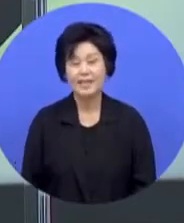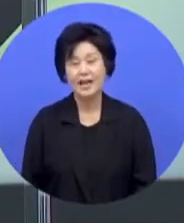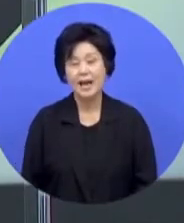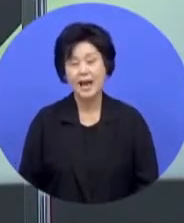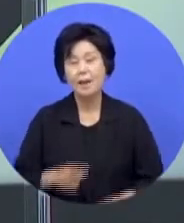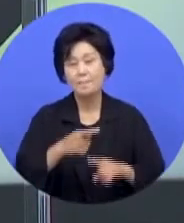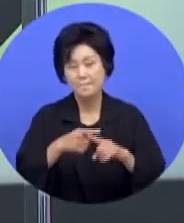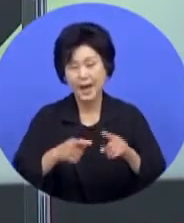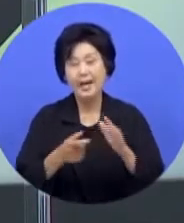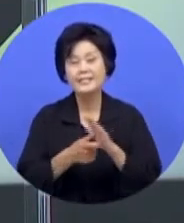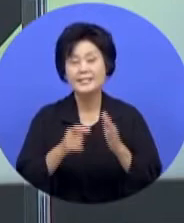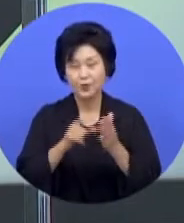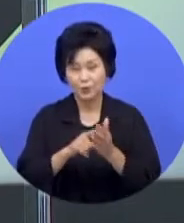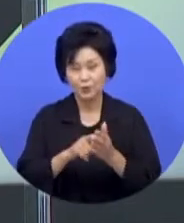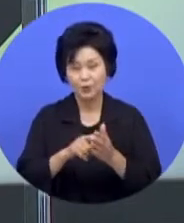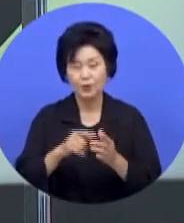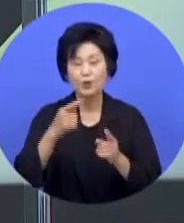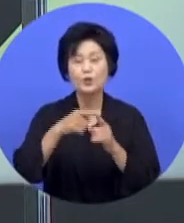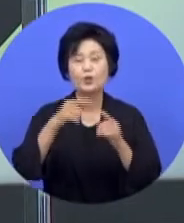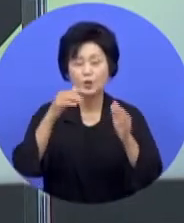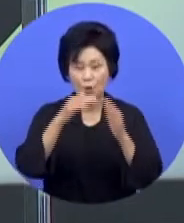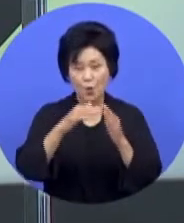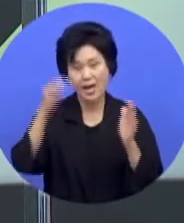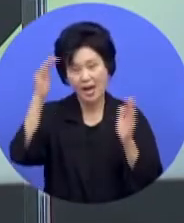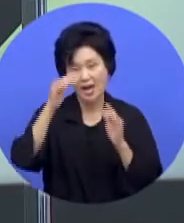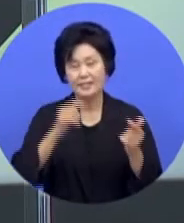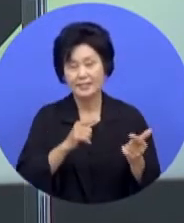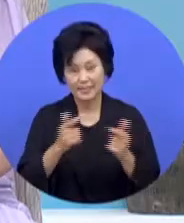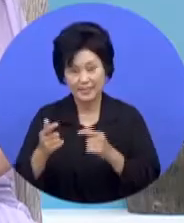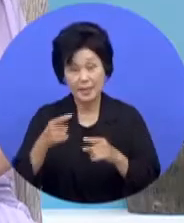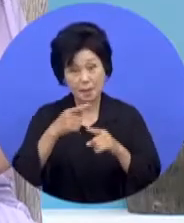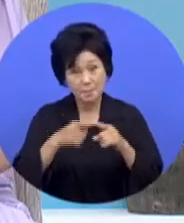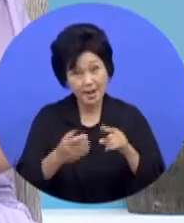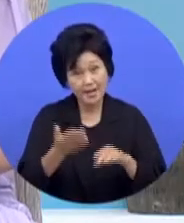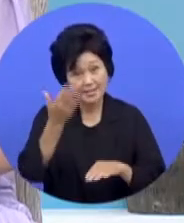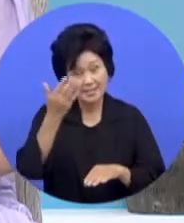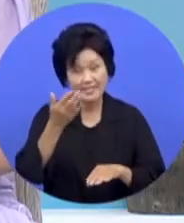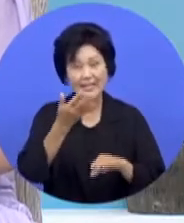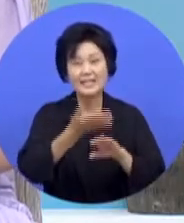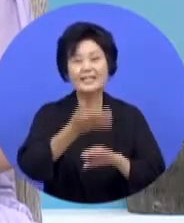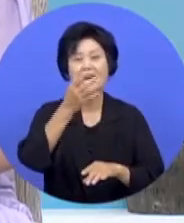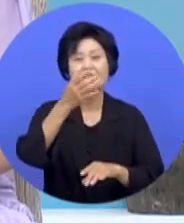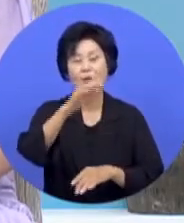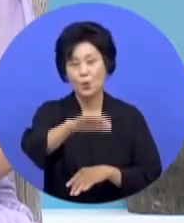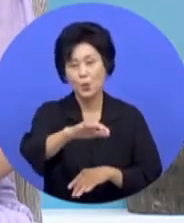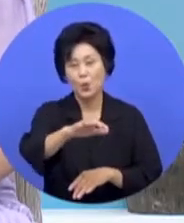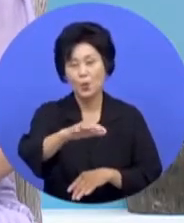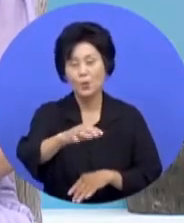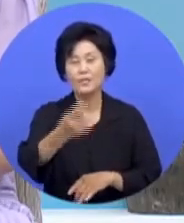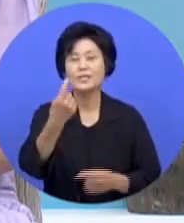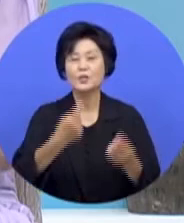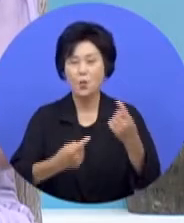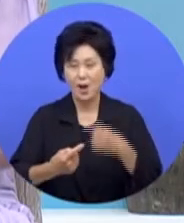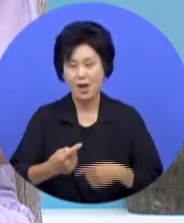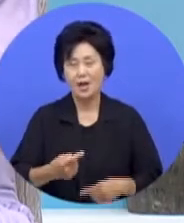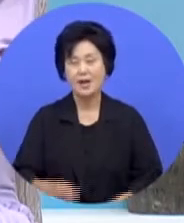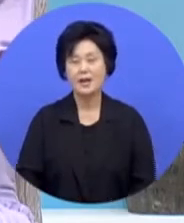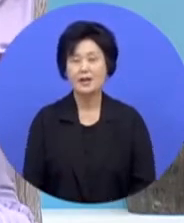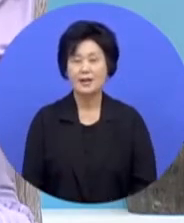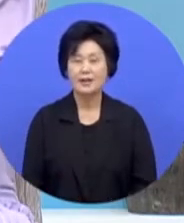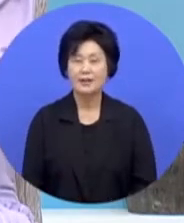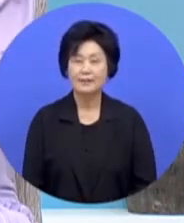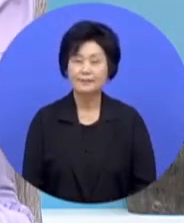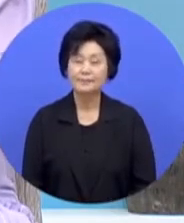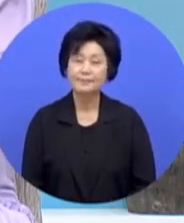또 절반은 또 우리 타교 학생이고. 아, 그렇죠. 그렇군요. 예, 예. 그럼 우리 이시영 선생님께 저 여쭙겠는데, 지금